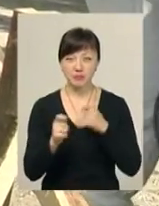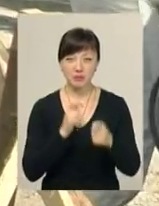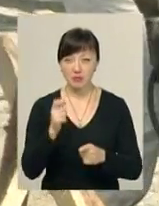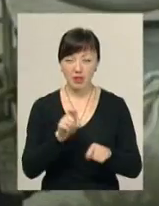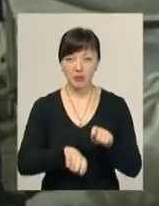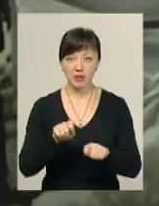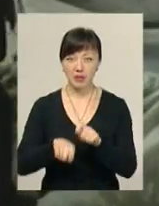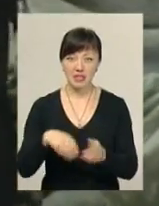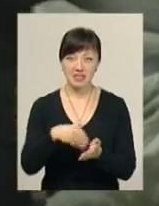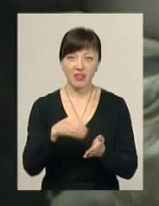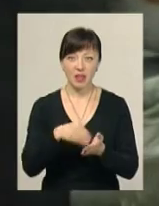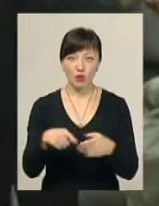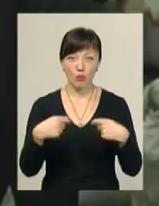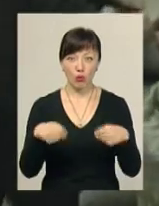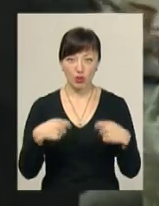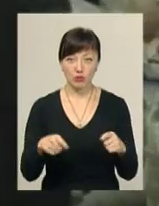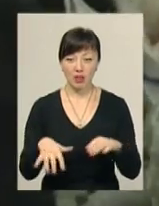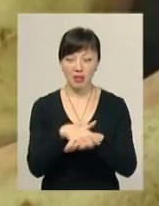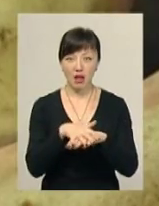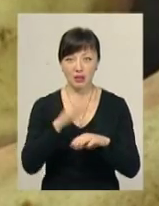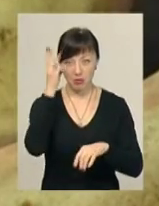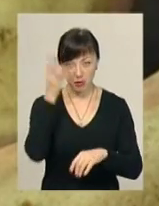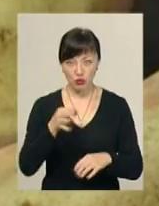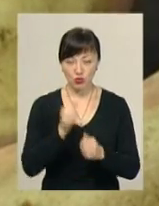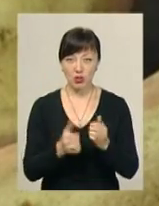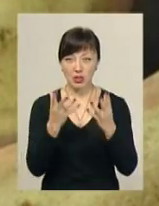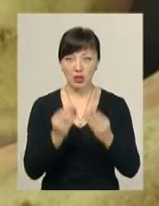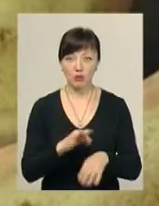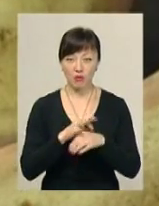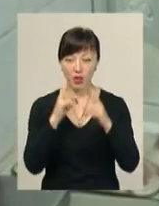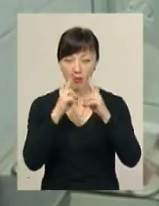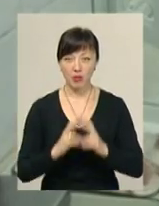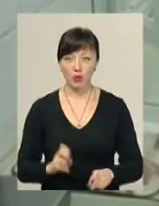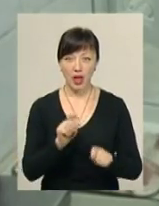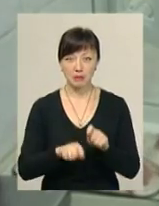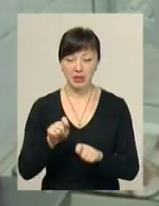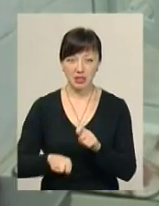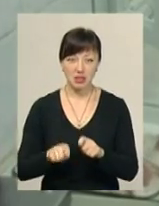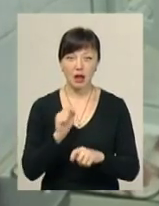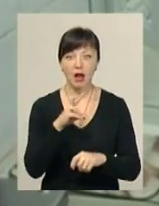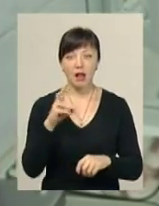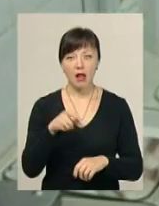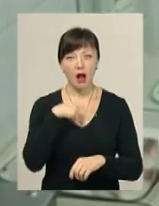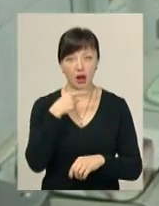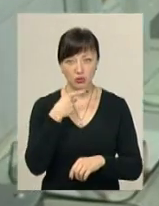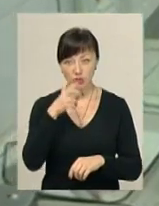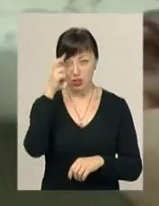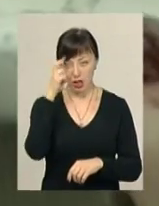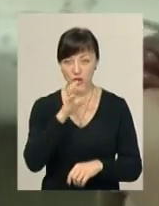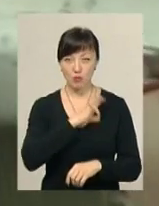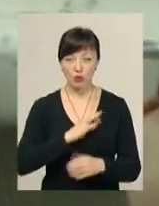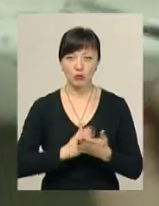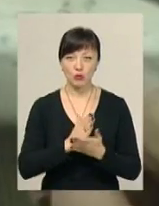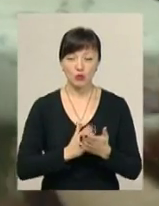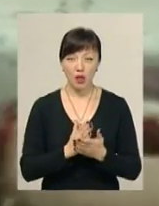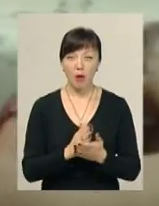почали перевіряти свинину для продажу. На ринках Хмельниччини щоденно проводять лабораторні експертизи. Проте, наголошують у